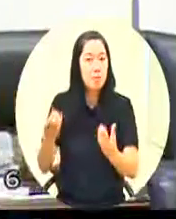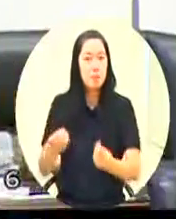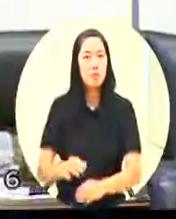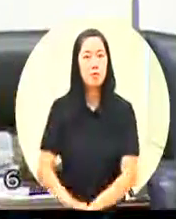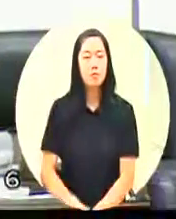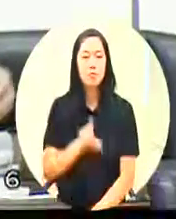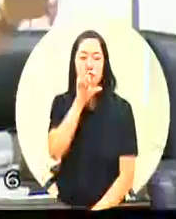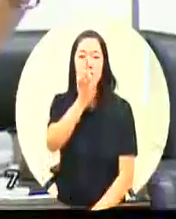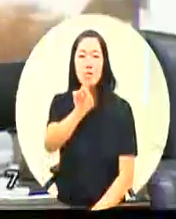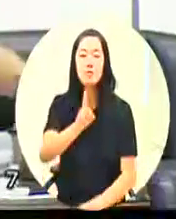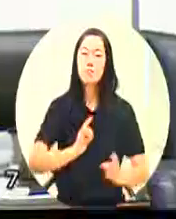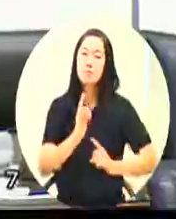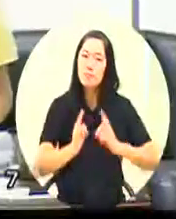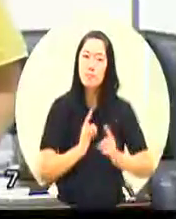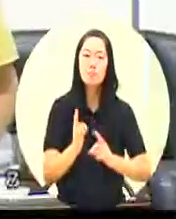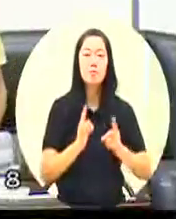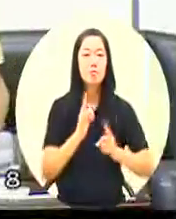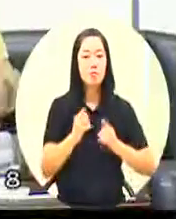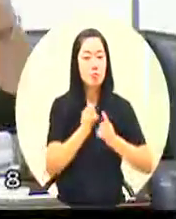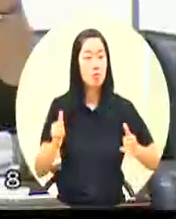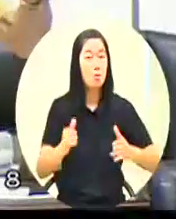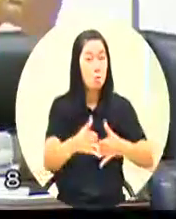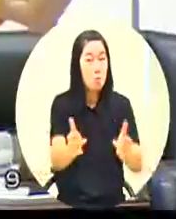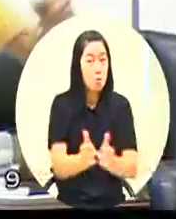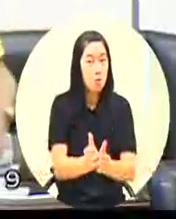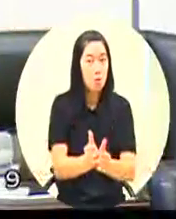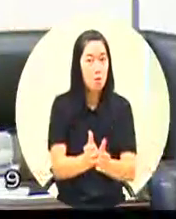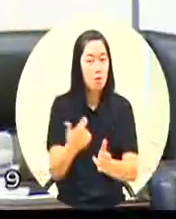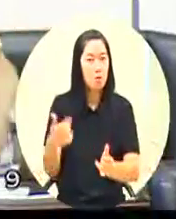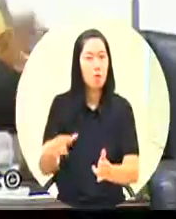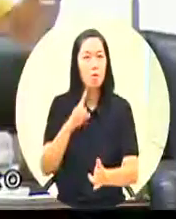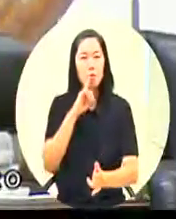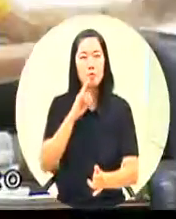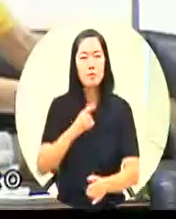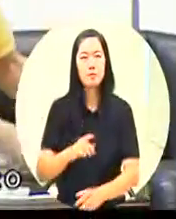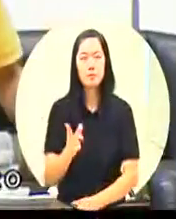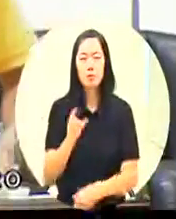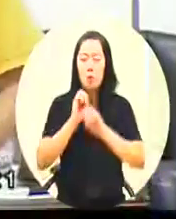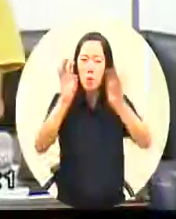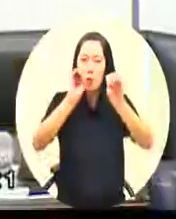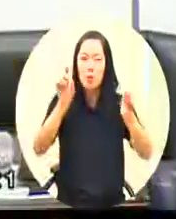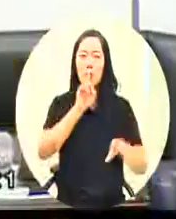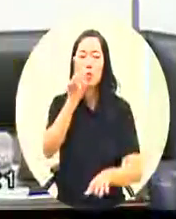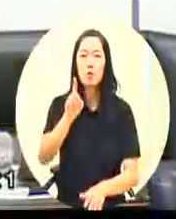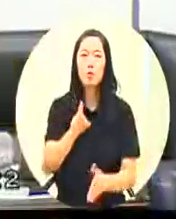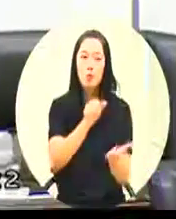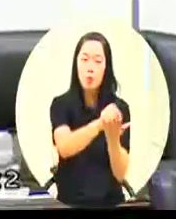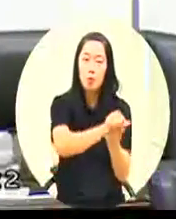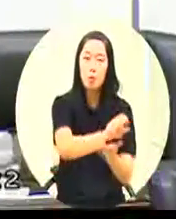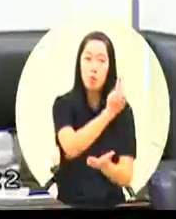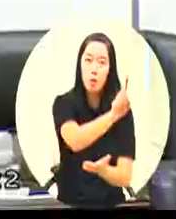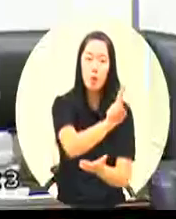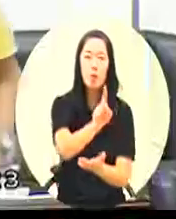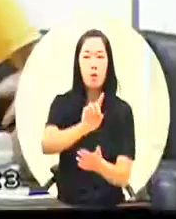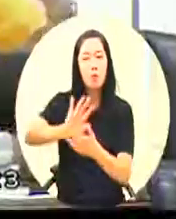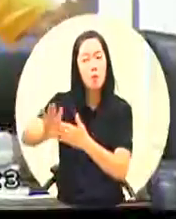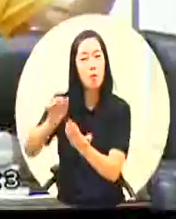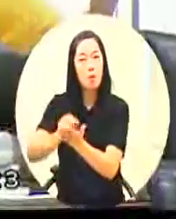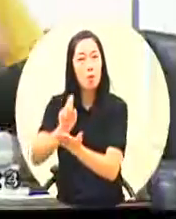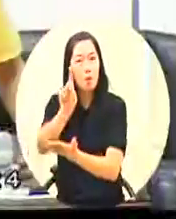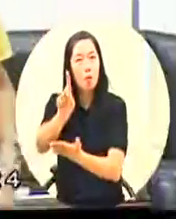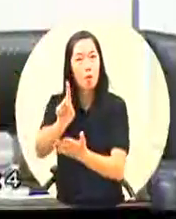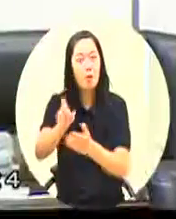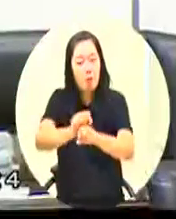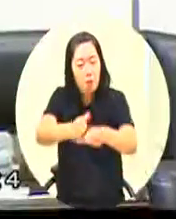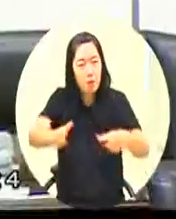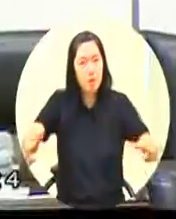由民主？假借那个名，开始大名大放，有什么版也有翰林版的，也有什么蓝衣版的，也有其他